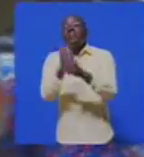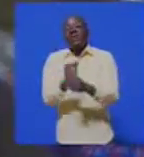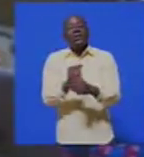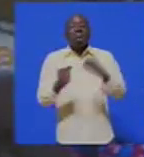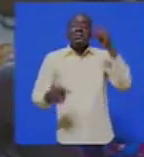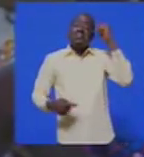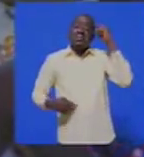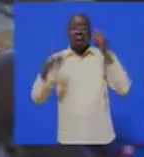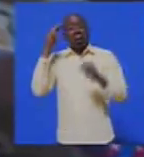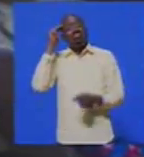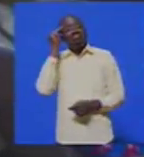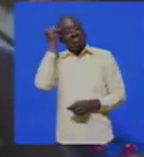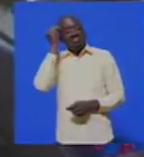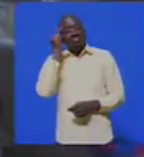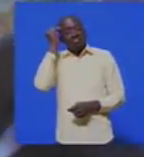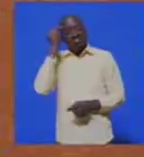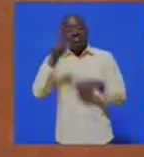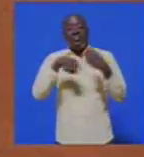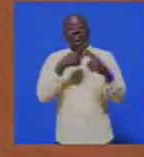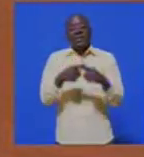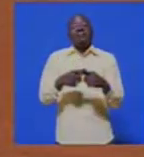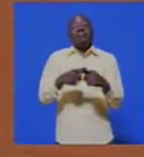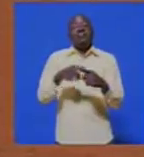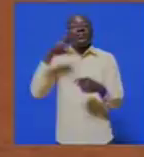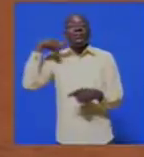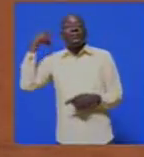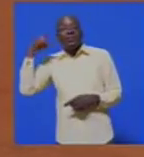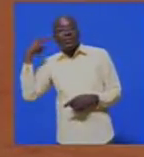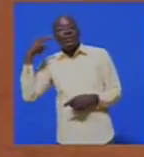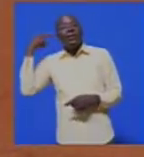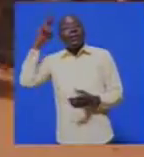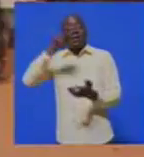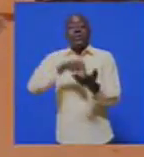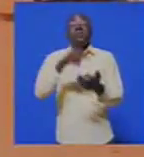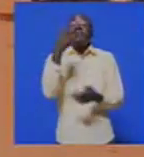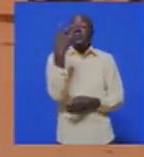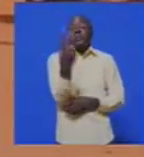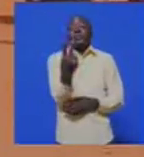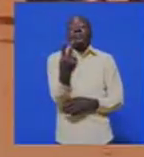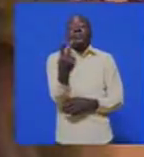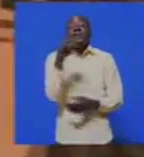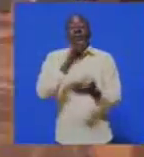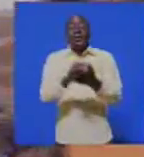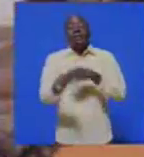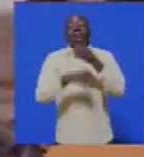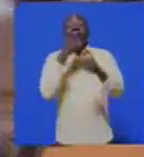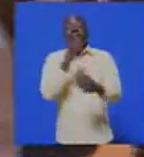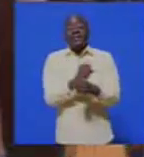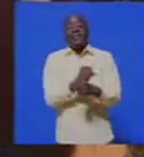mentales. Quant à l'histoire du CAET, elle remonte à 2002. Cette année-là, la